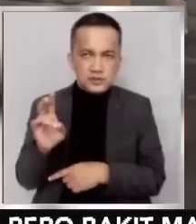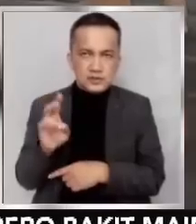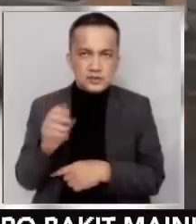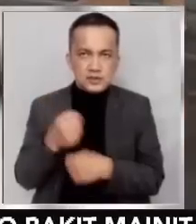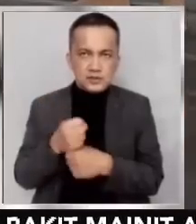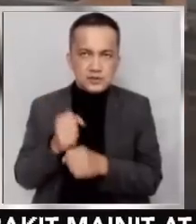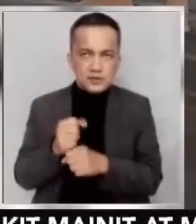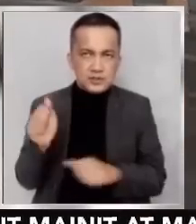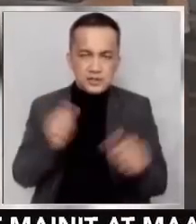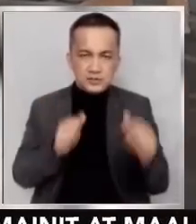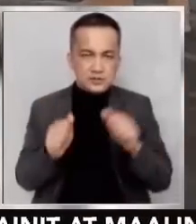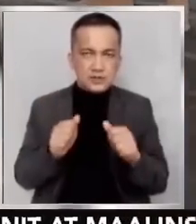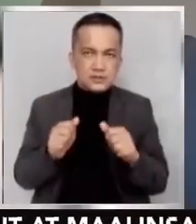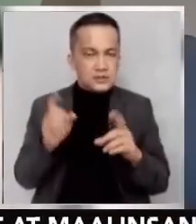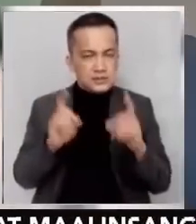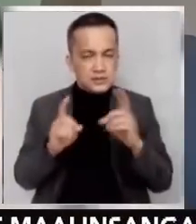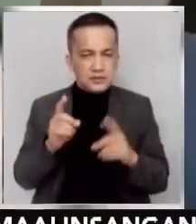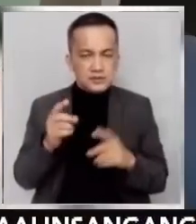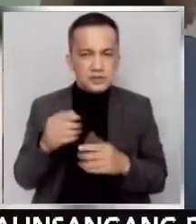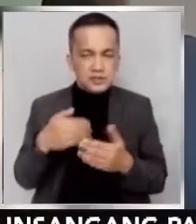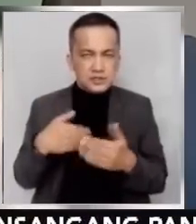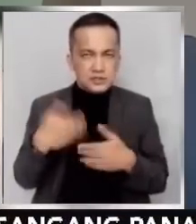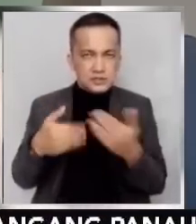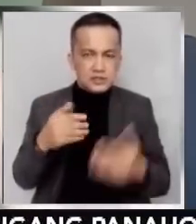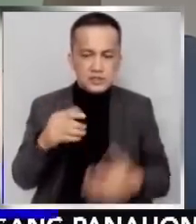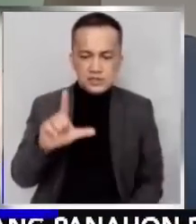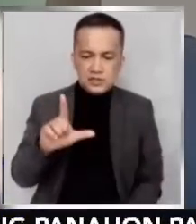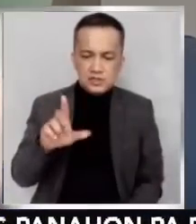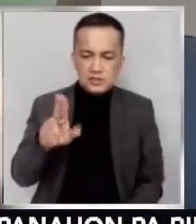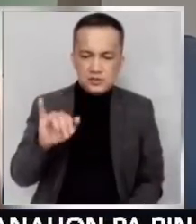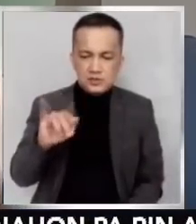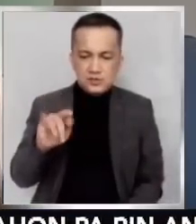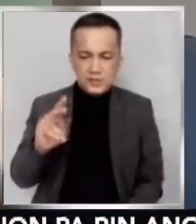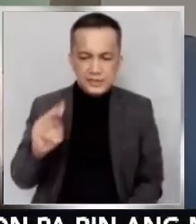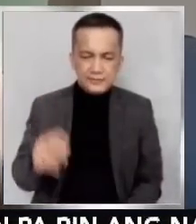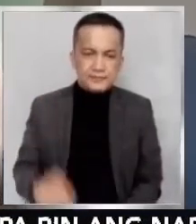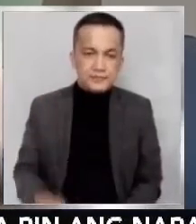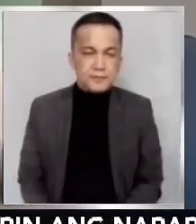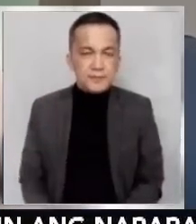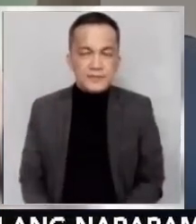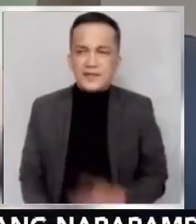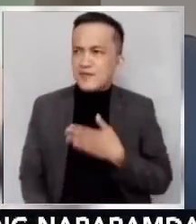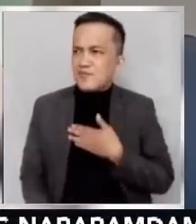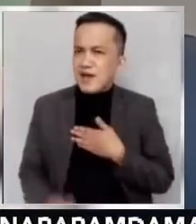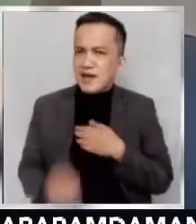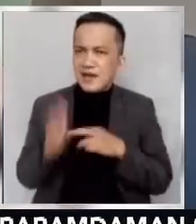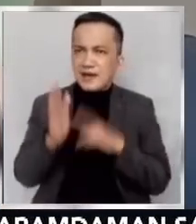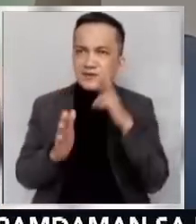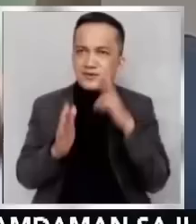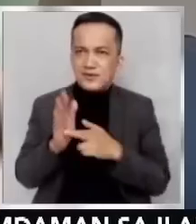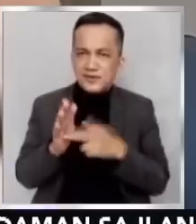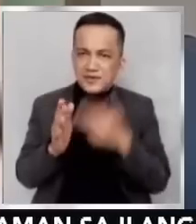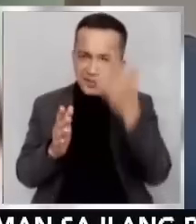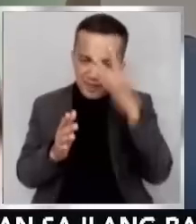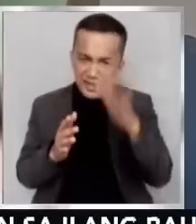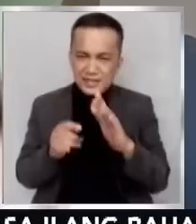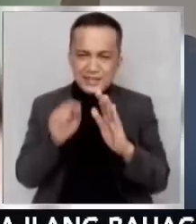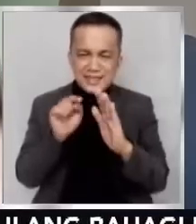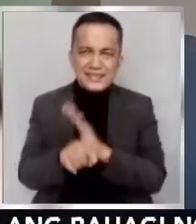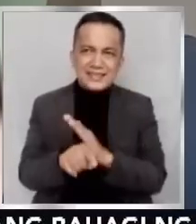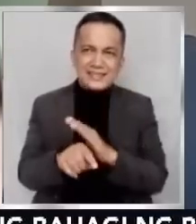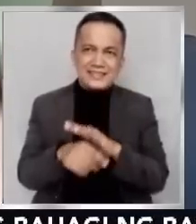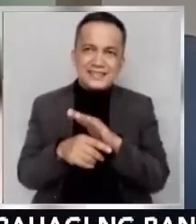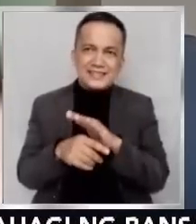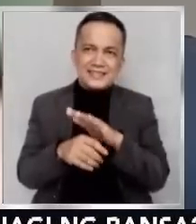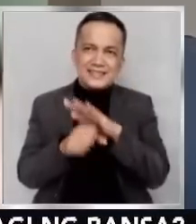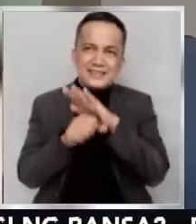series para sa sering Lupin. Kasi yung role ko, magaling eh, magaling na assassin, so pressure on me.